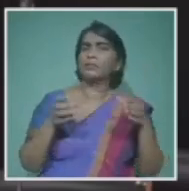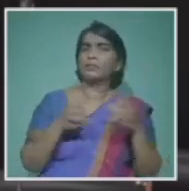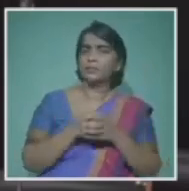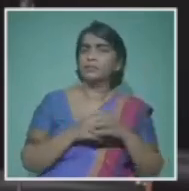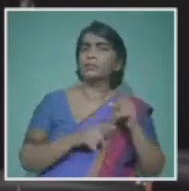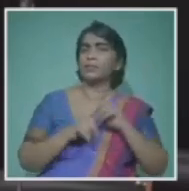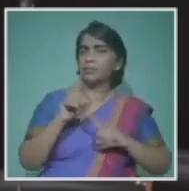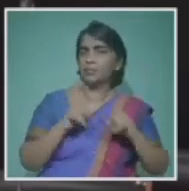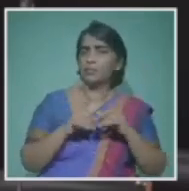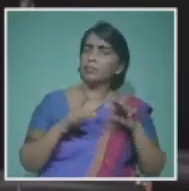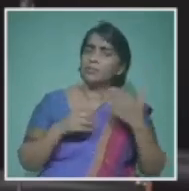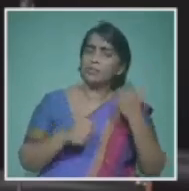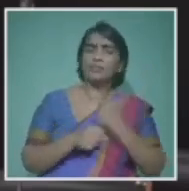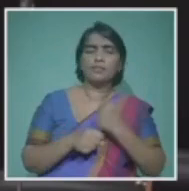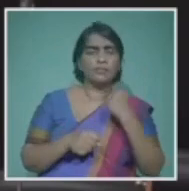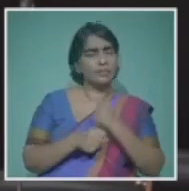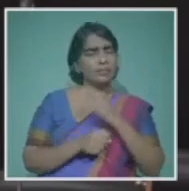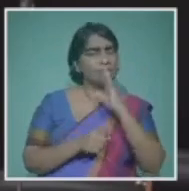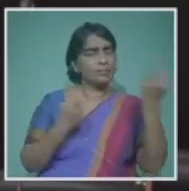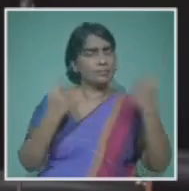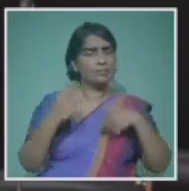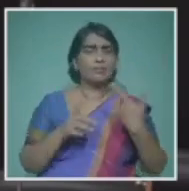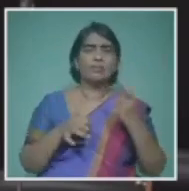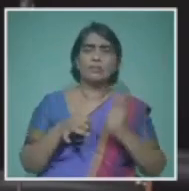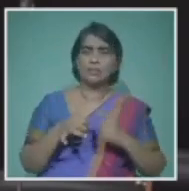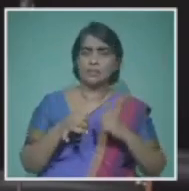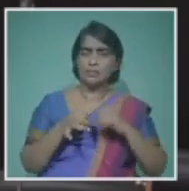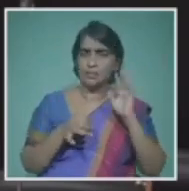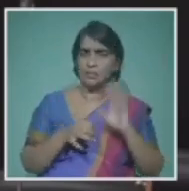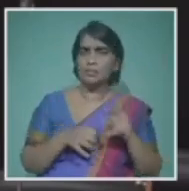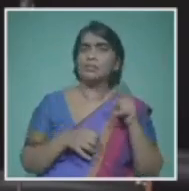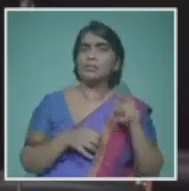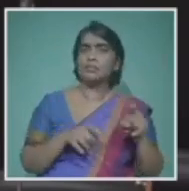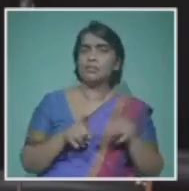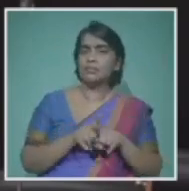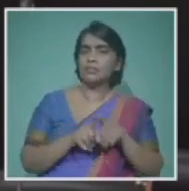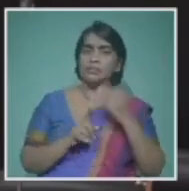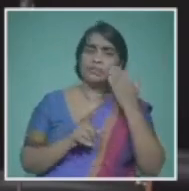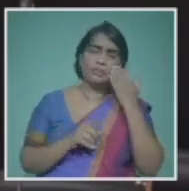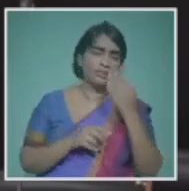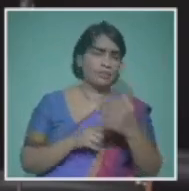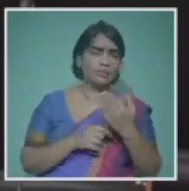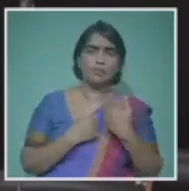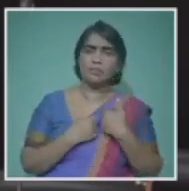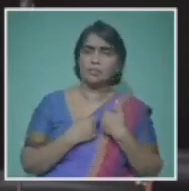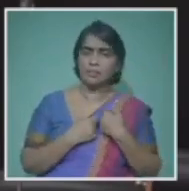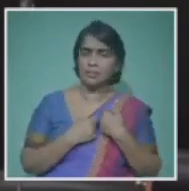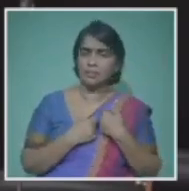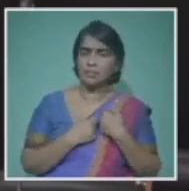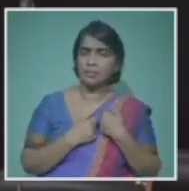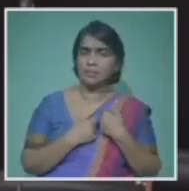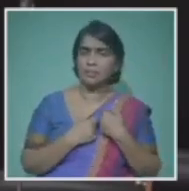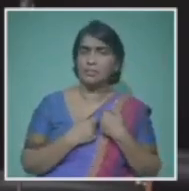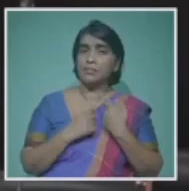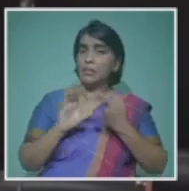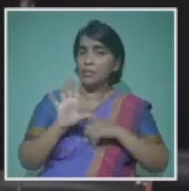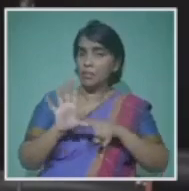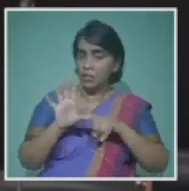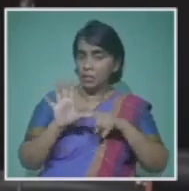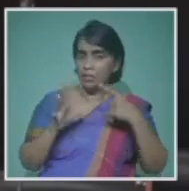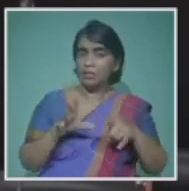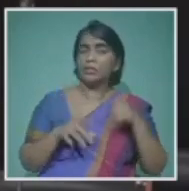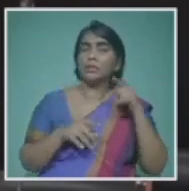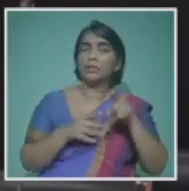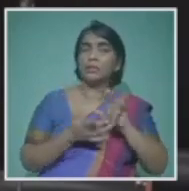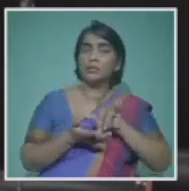සාකච්ඡා කරේ. කොයි ආණ්ඩුවවත් මේ ප්‍රශ්නේ තියෙනවා. එහෙම බැලුවාම අපි පුහුණු කරලා ඒ රටවල්